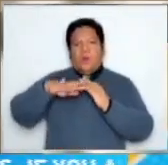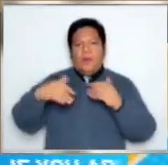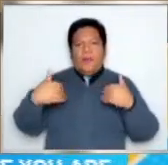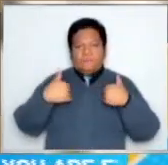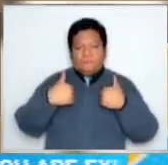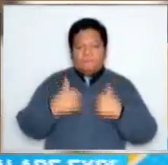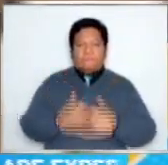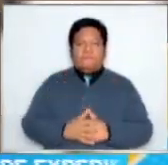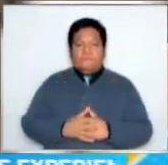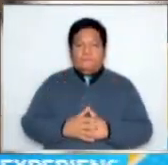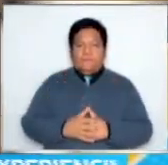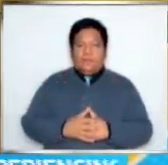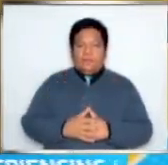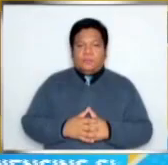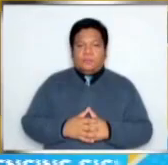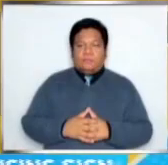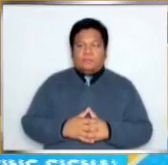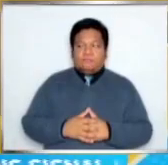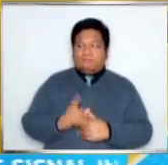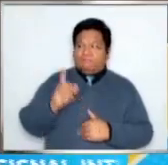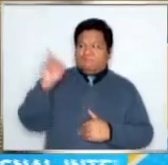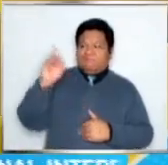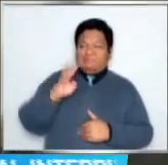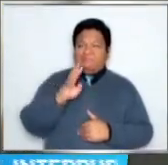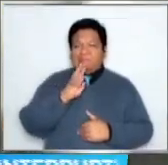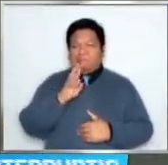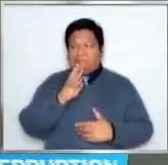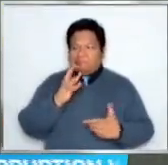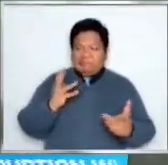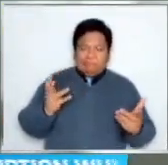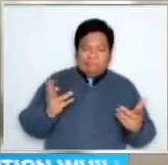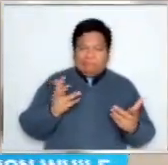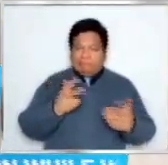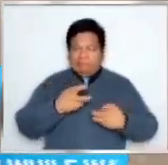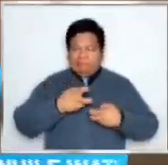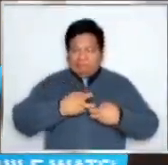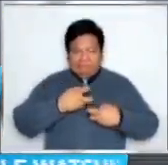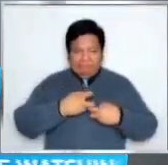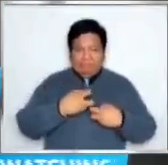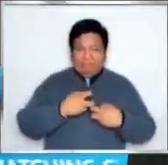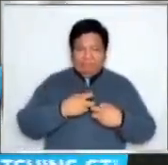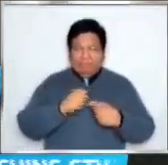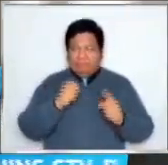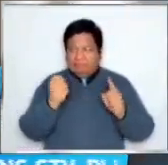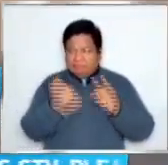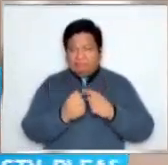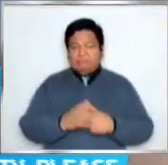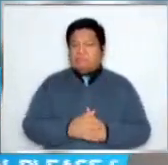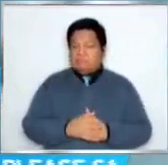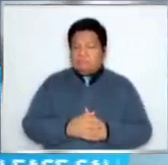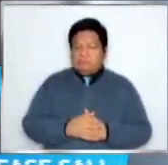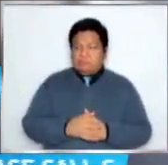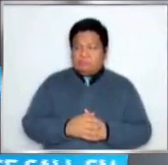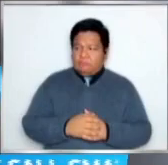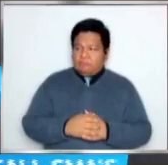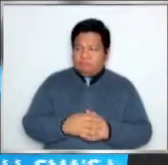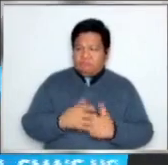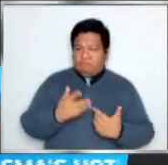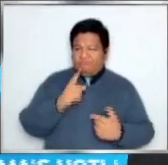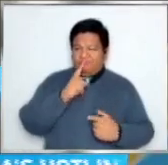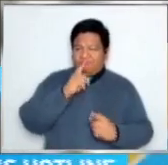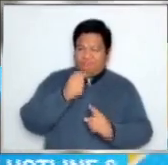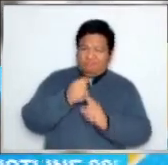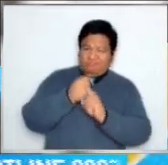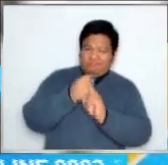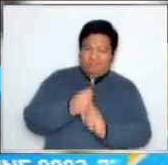Ayaw na, kuha na kay mga bungkag na tanan diya sa ilawom. Perwisyong baha naman ang problema ng mag-anak na ito sa Albuera,